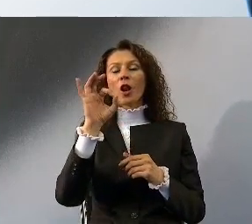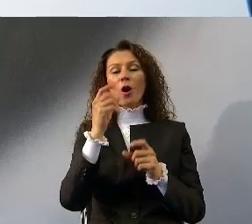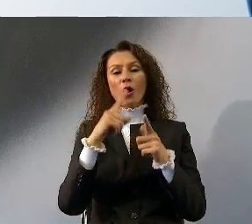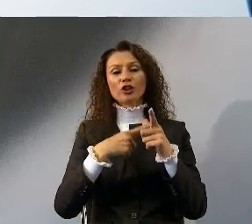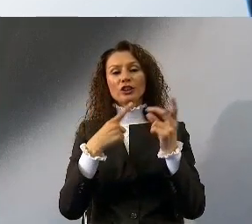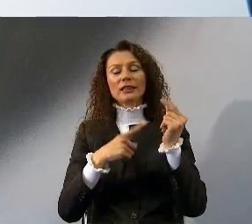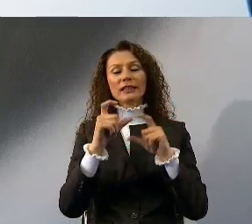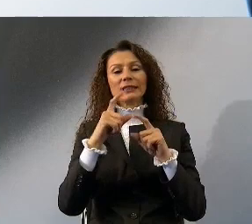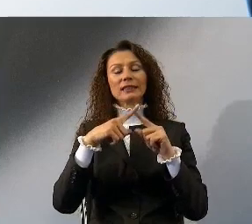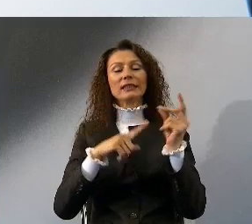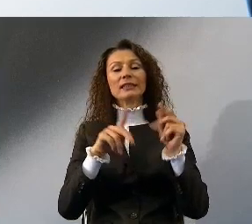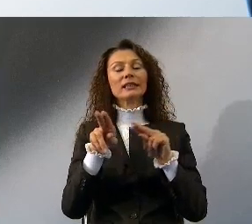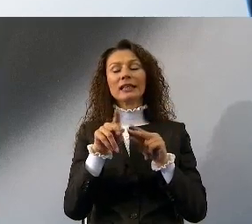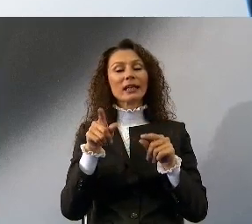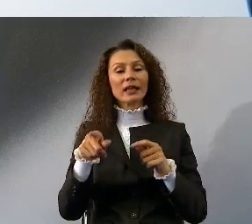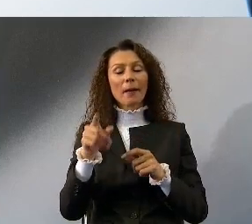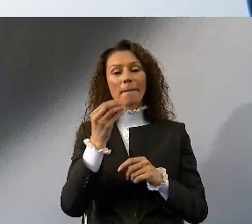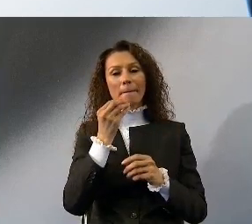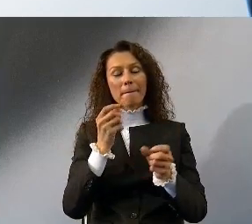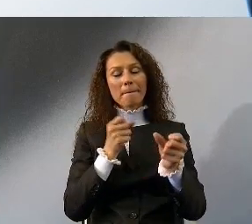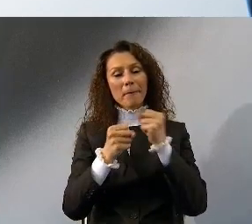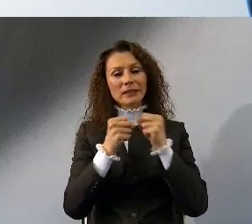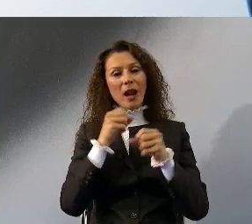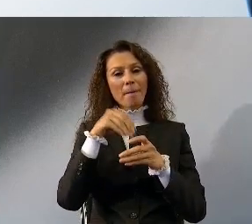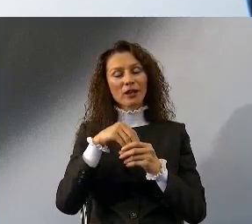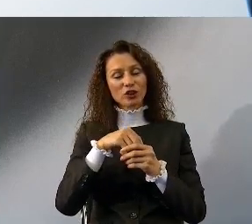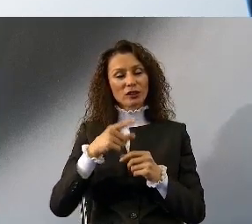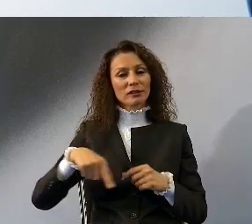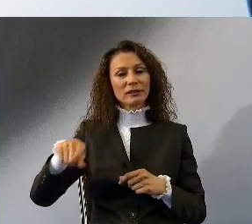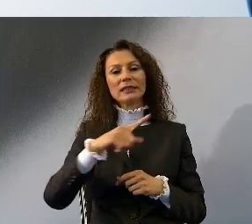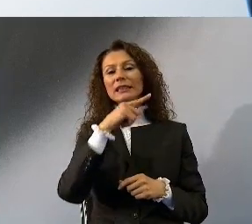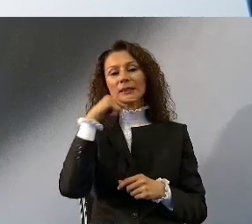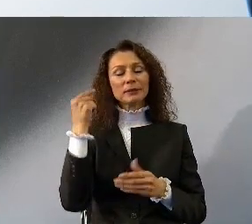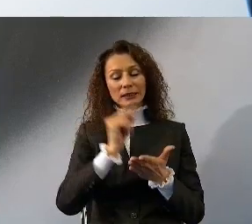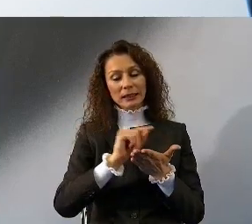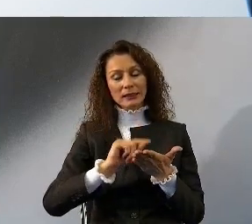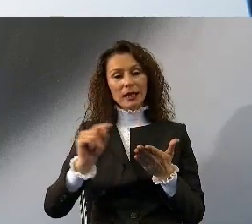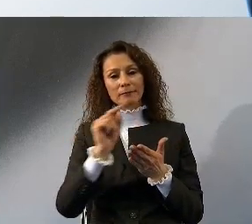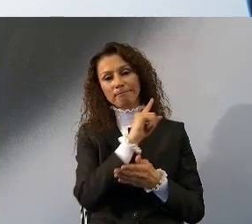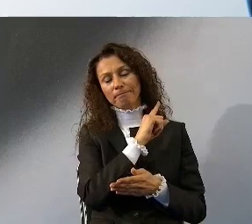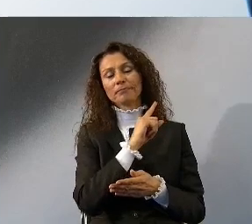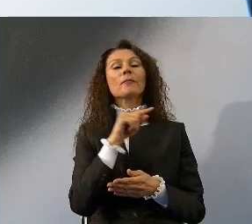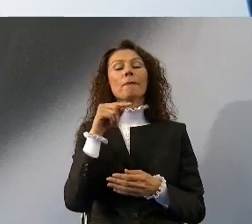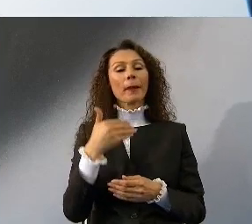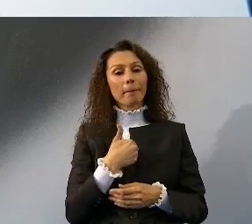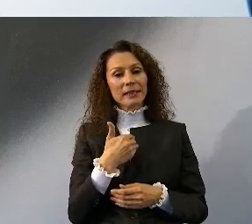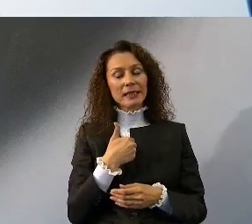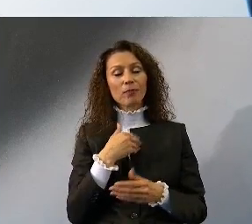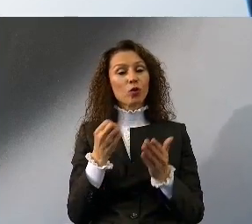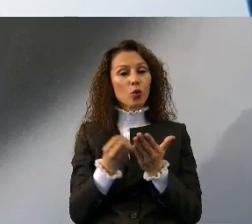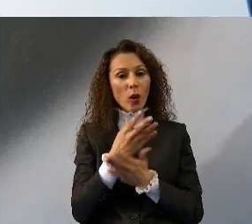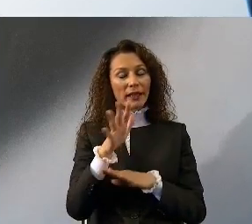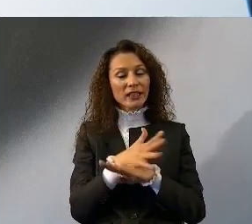ve pazarlama meselesi var. Yani o önceki slaytlardan birinde kırmızıyla yazan kısım bu. Bizim